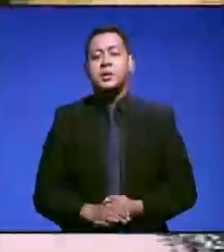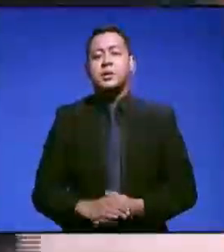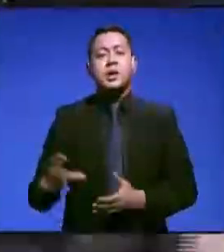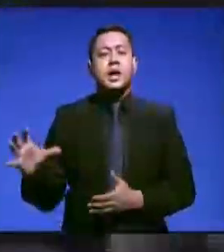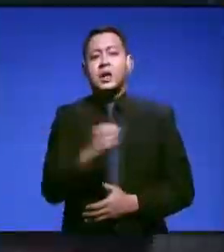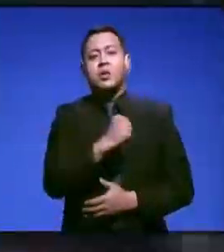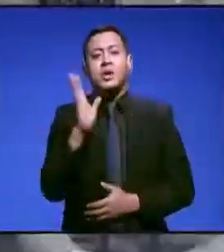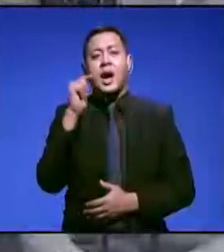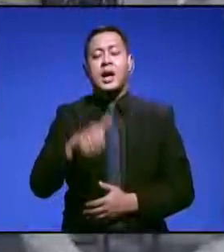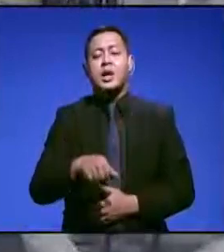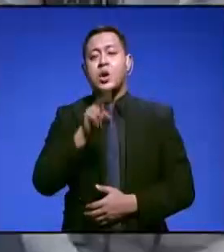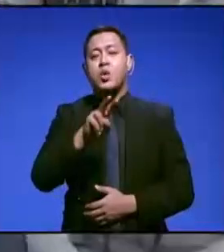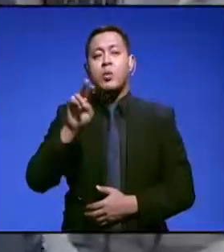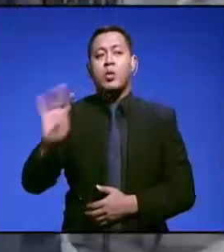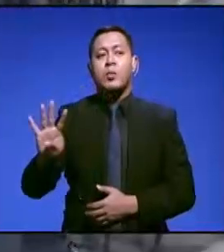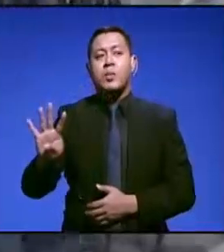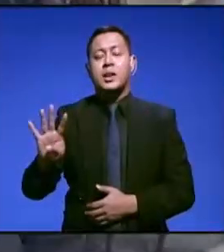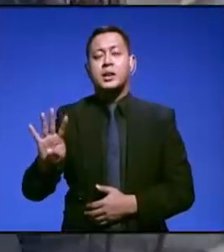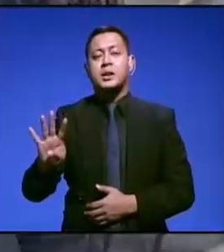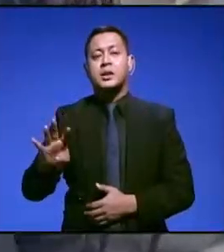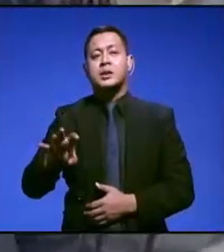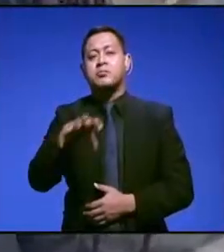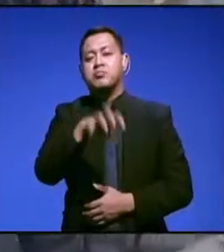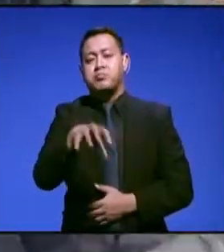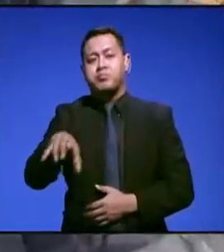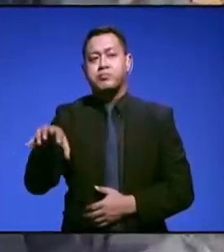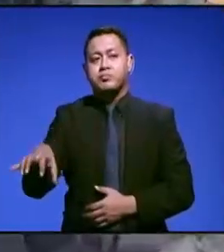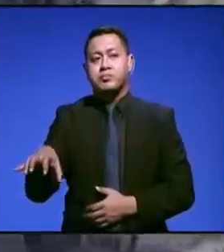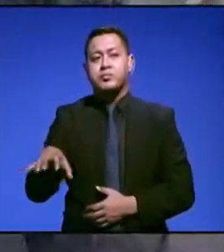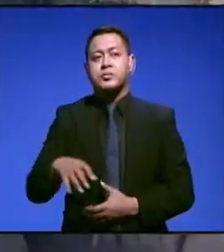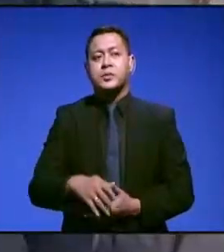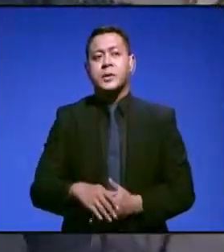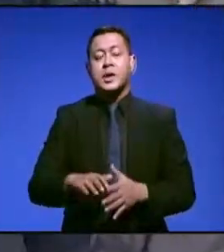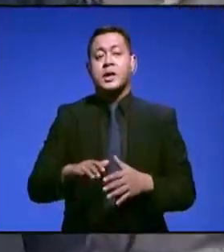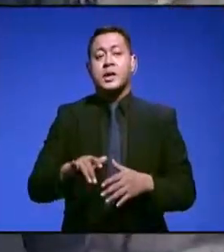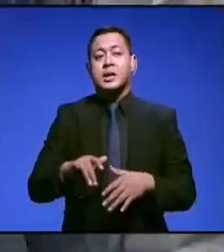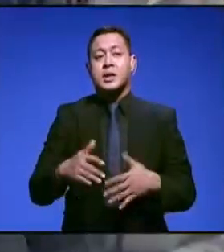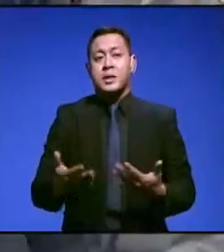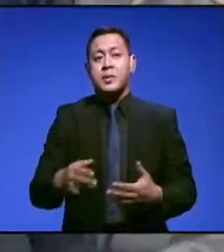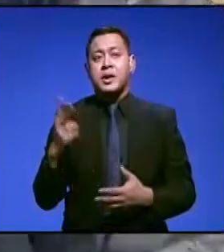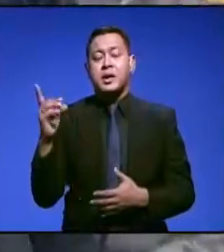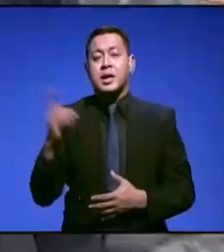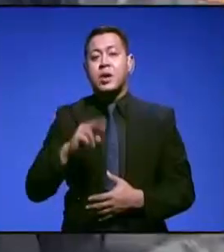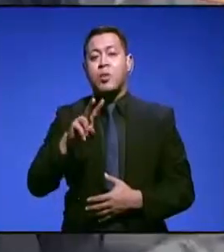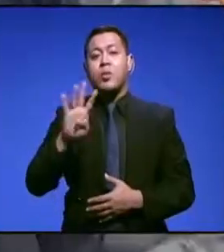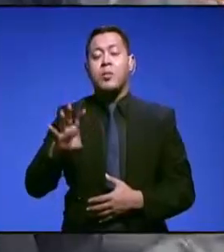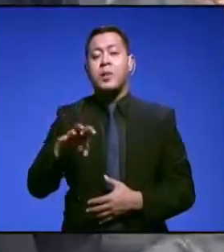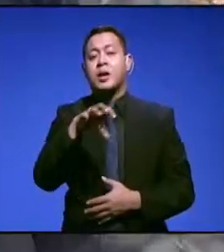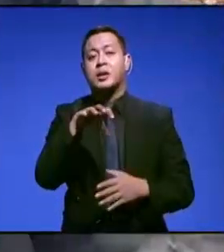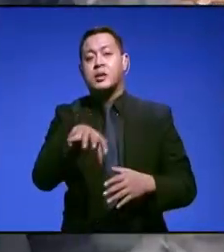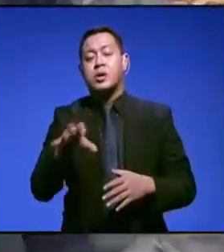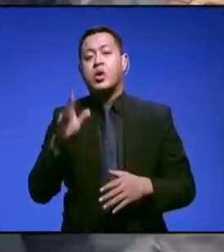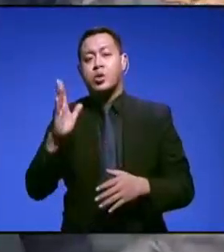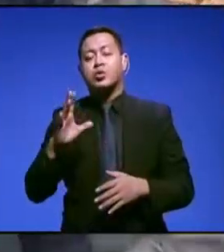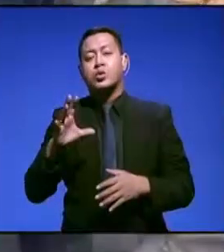ini itu 24 bidang. Ya. Tetapi dari 24 bidang itu ada yang